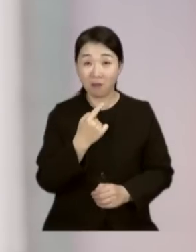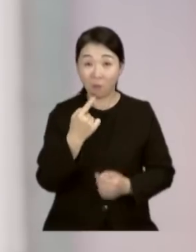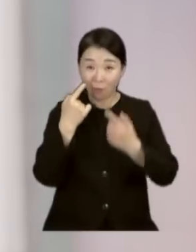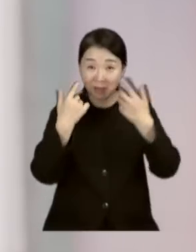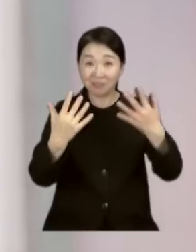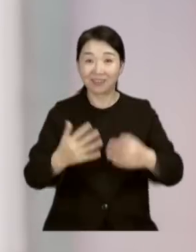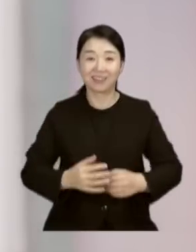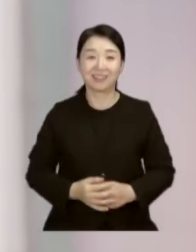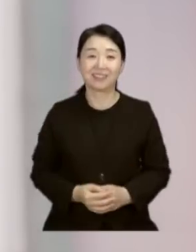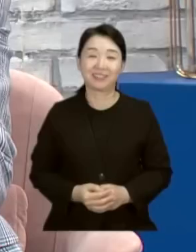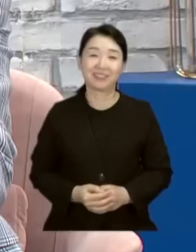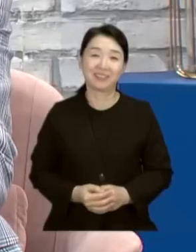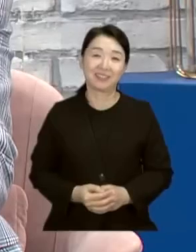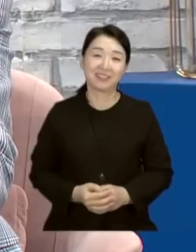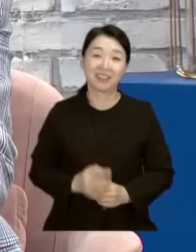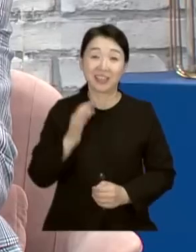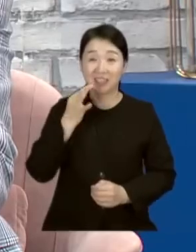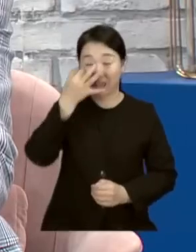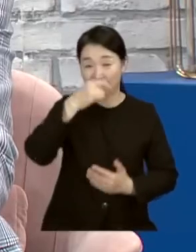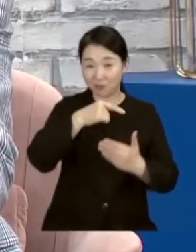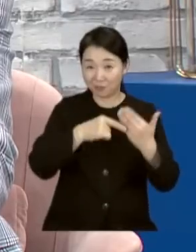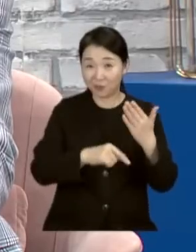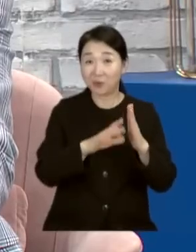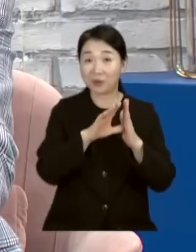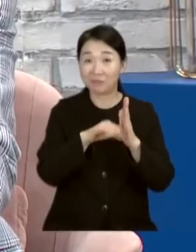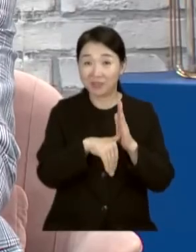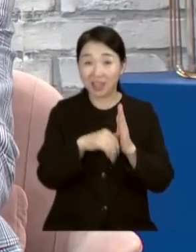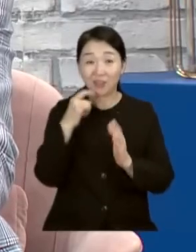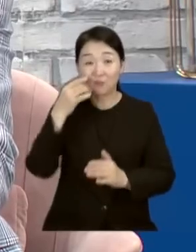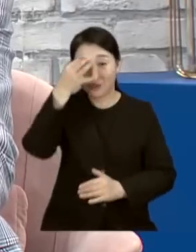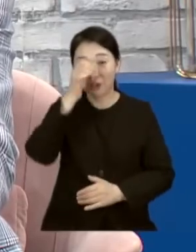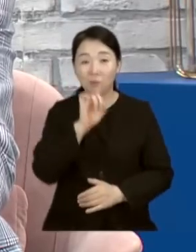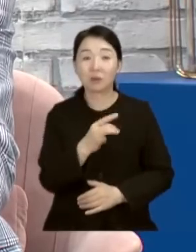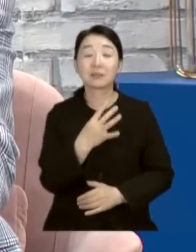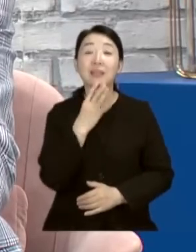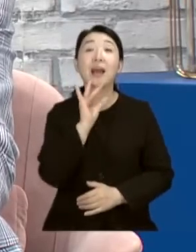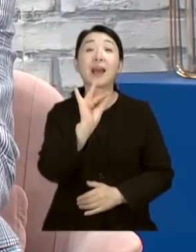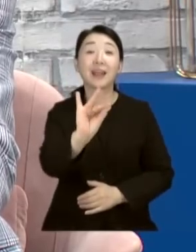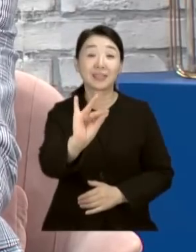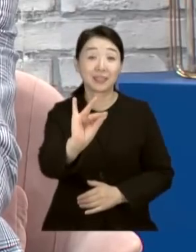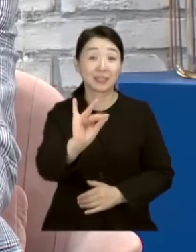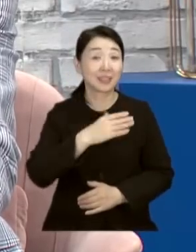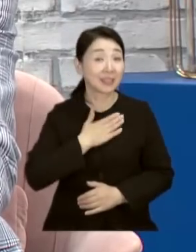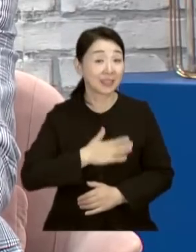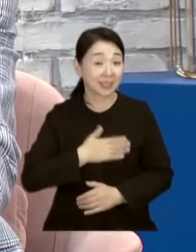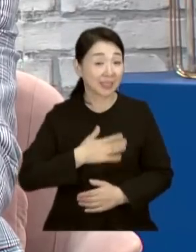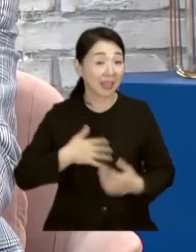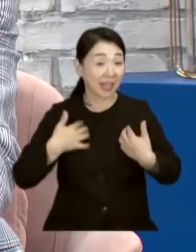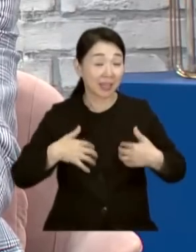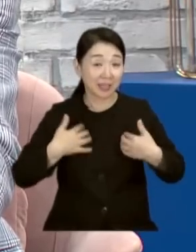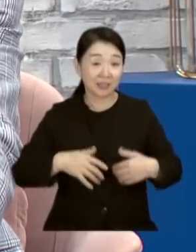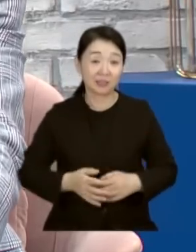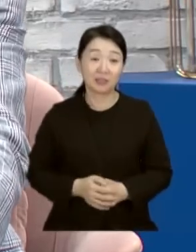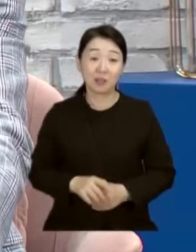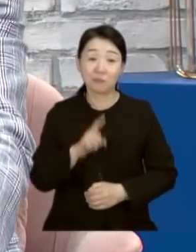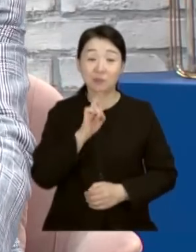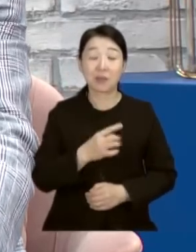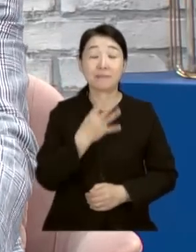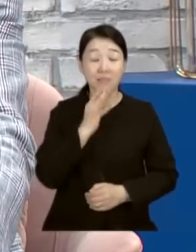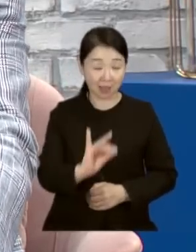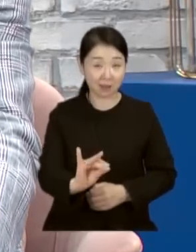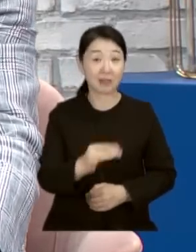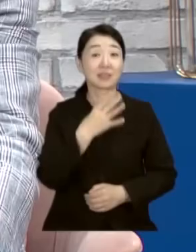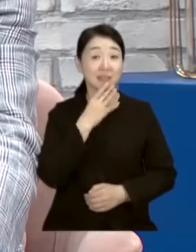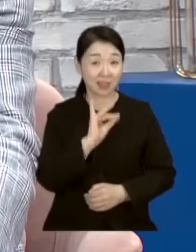예. 예전에 예능 프로그램에서 유행했던 네. 당연하지 그 게임 무슨 말을 해도